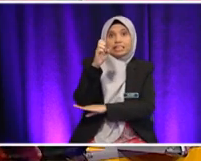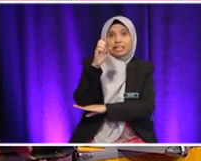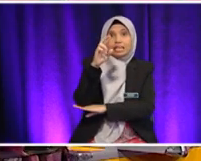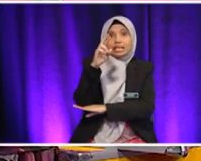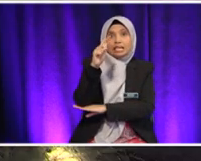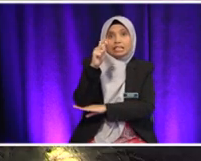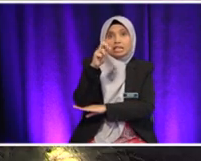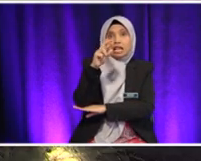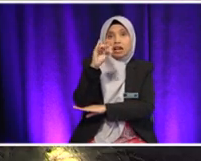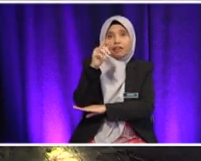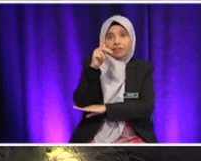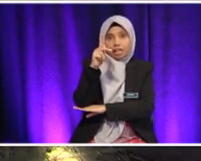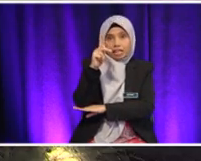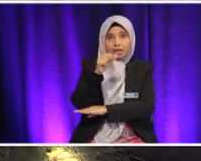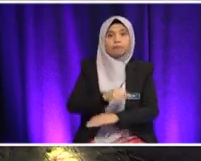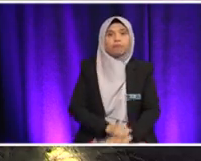baiklah 22